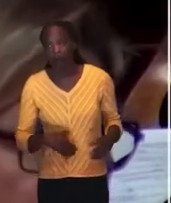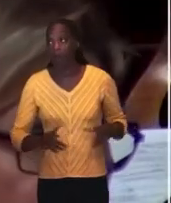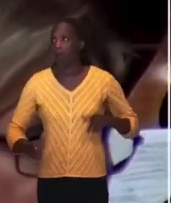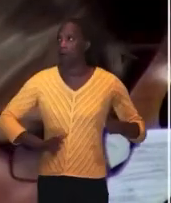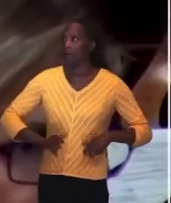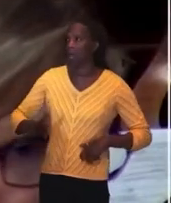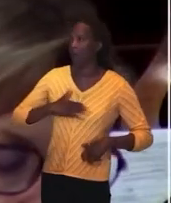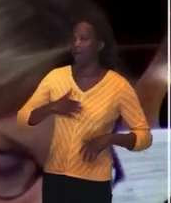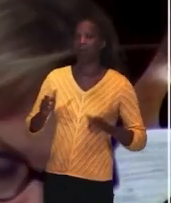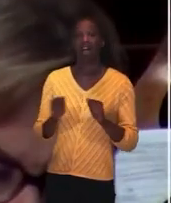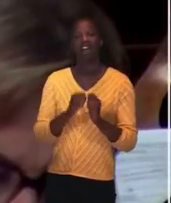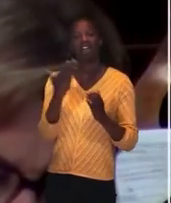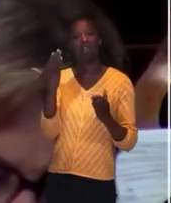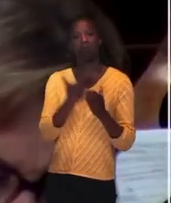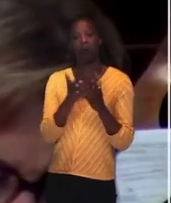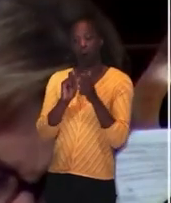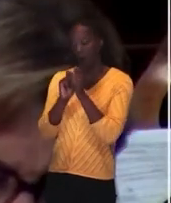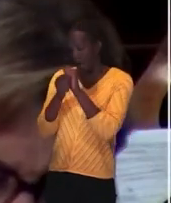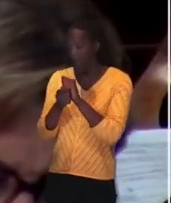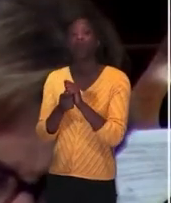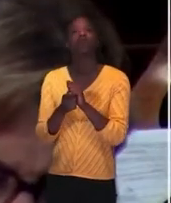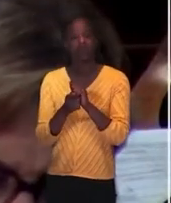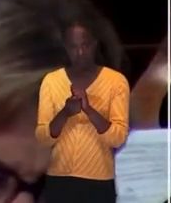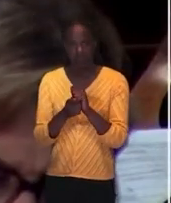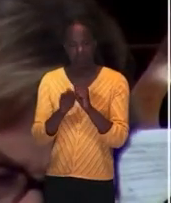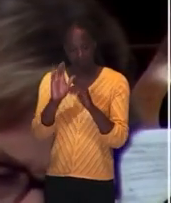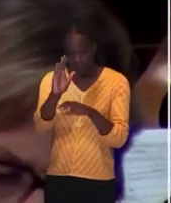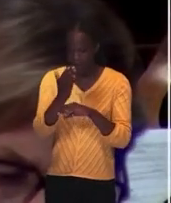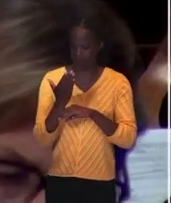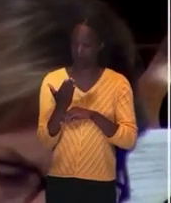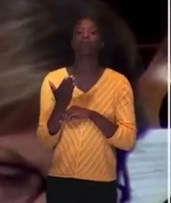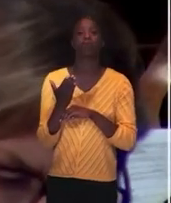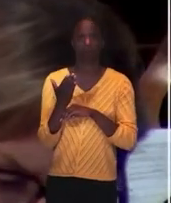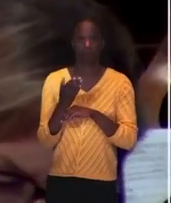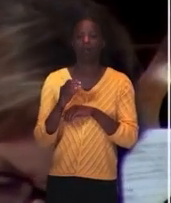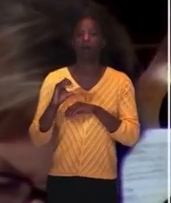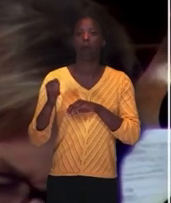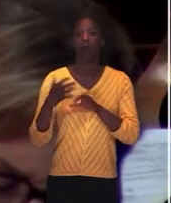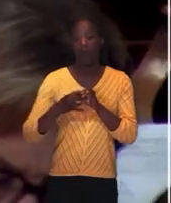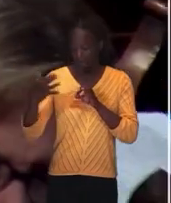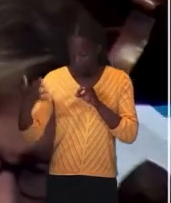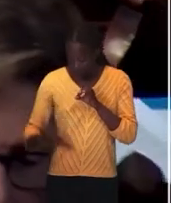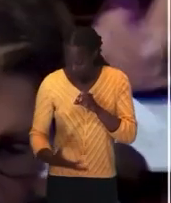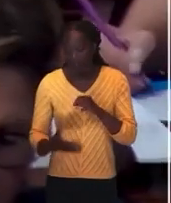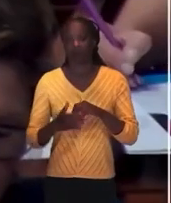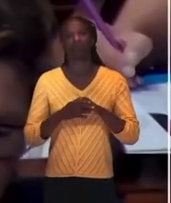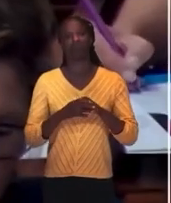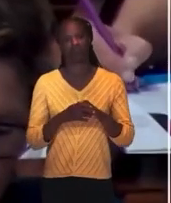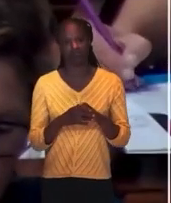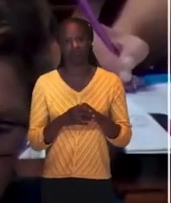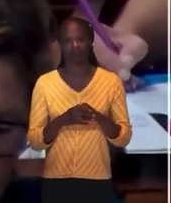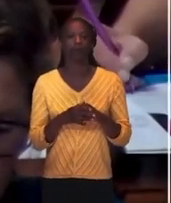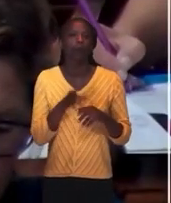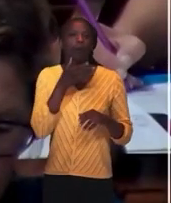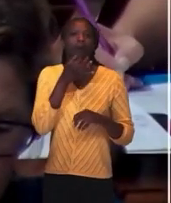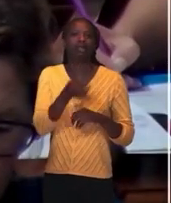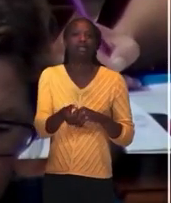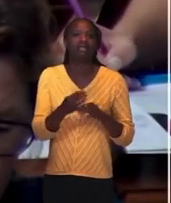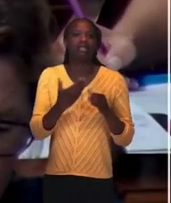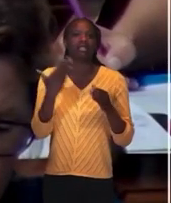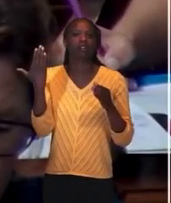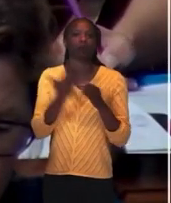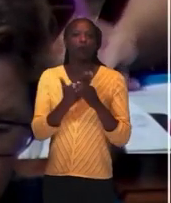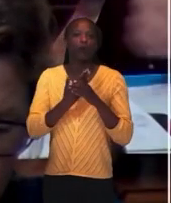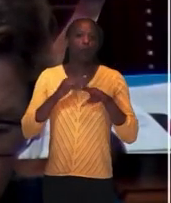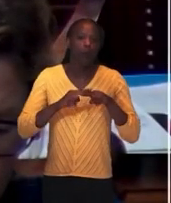premier résultat de vos politiques. Évidemment, il serait à la fois injuste et faux de dire qu'il n'y a rien dans ce document, mais vous avez choisi un